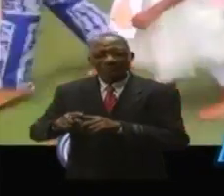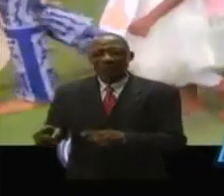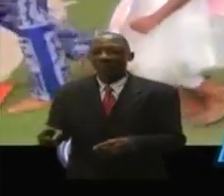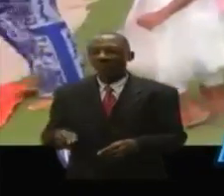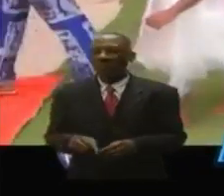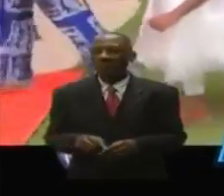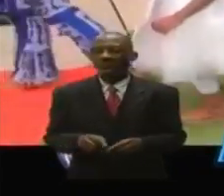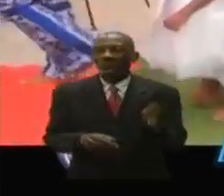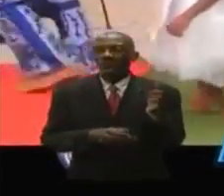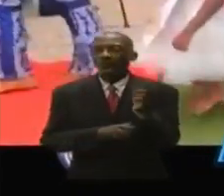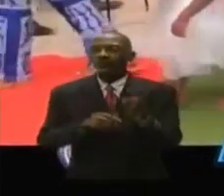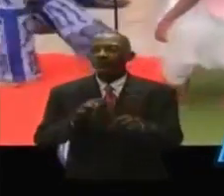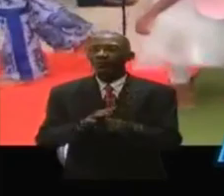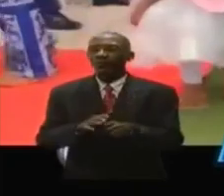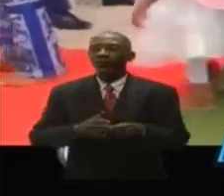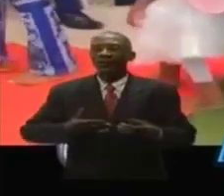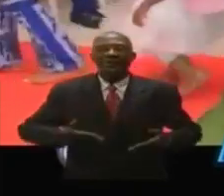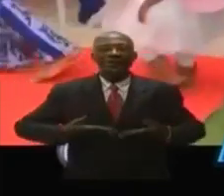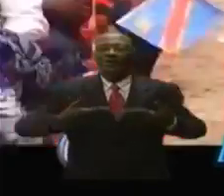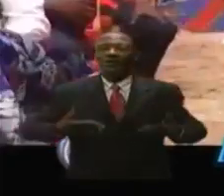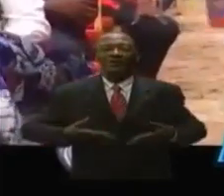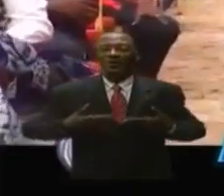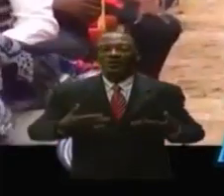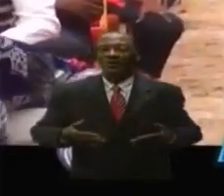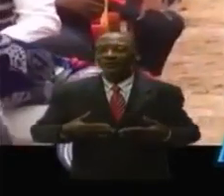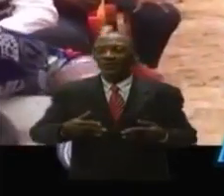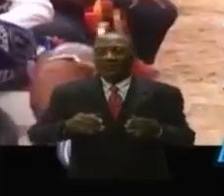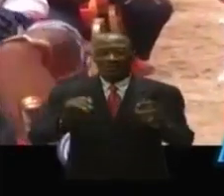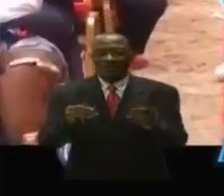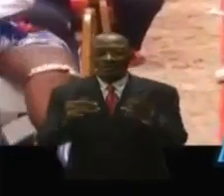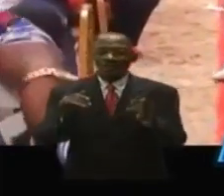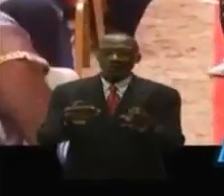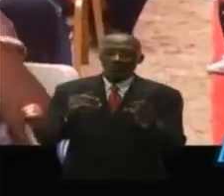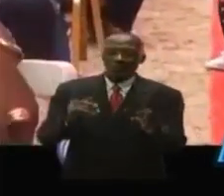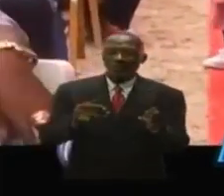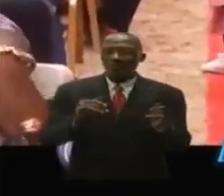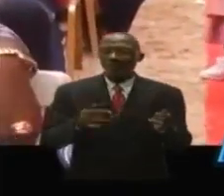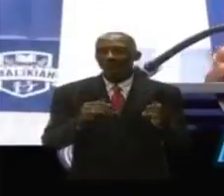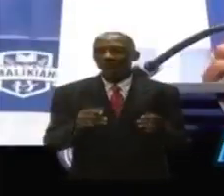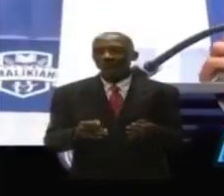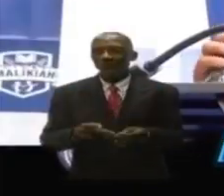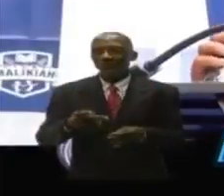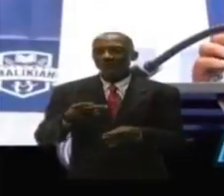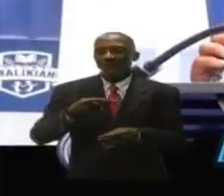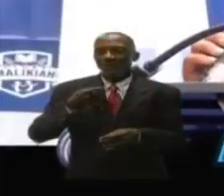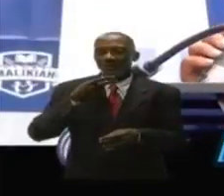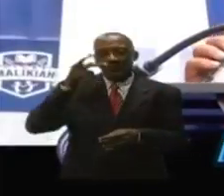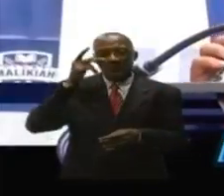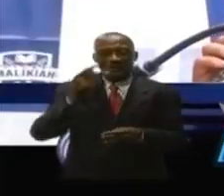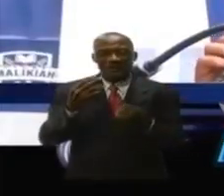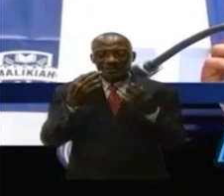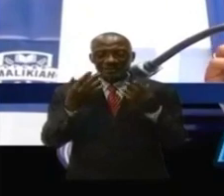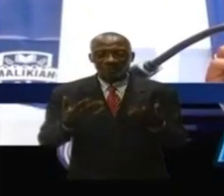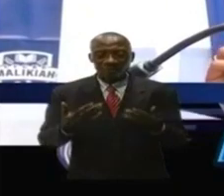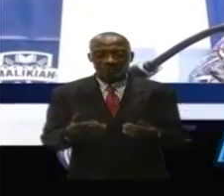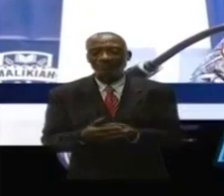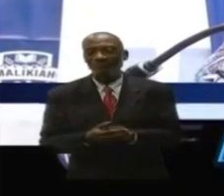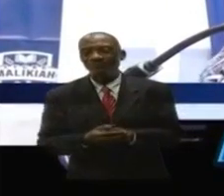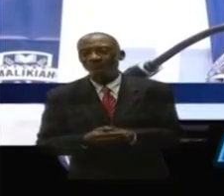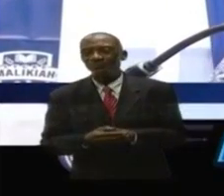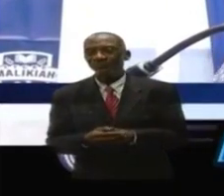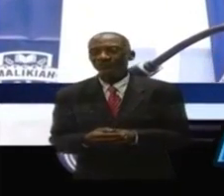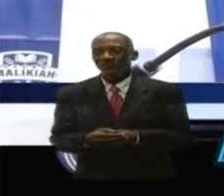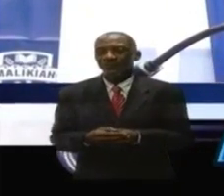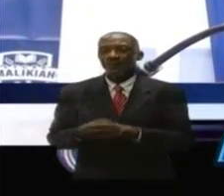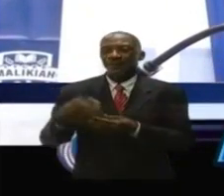cette réalisation et déterminée à faire de la bonne éducation son cheval de bataille. L'école, c'est ma passion. La